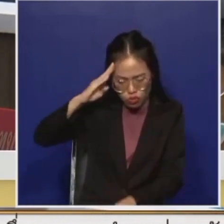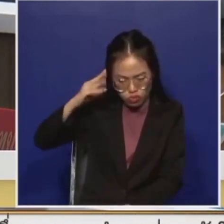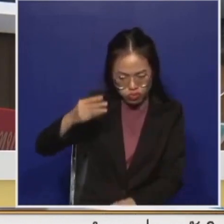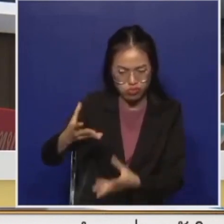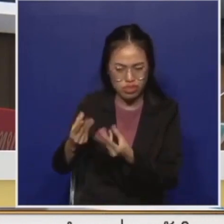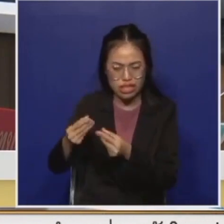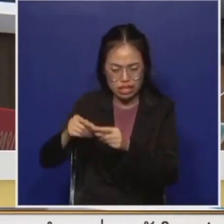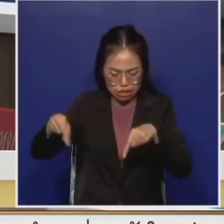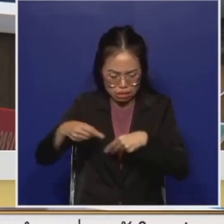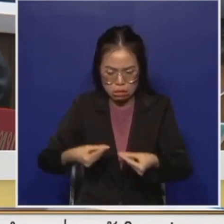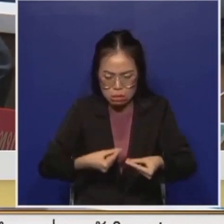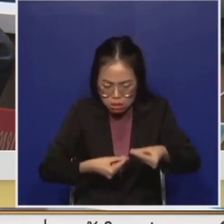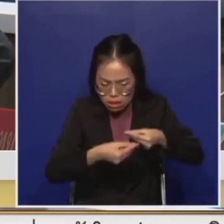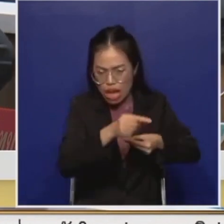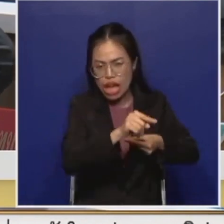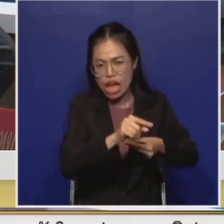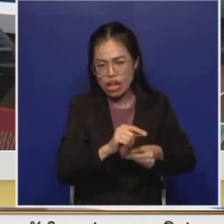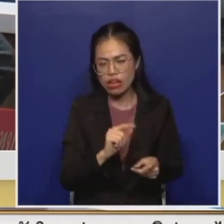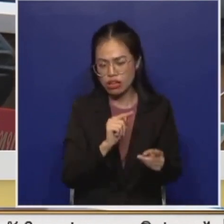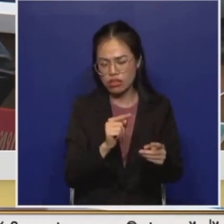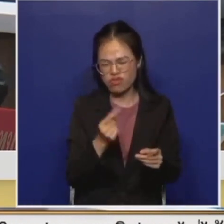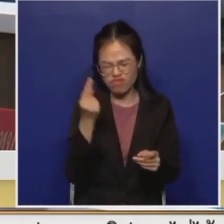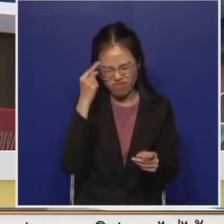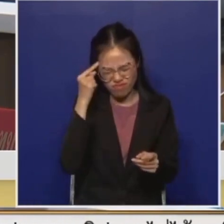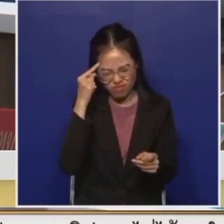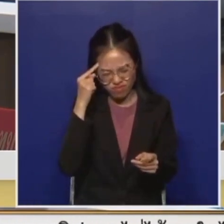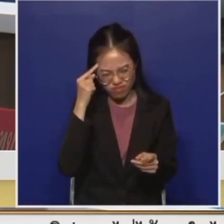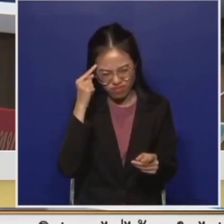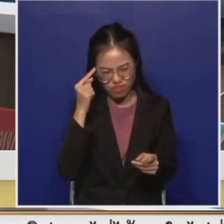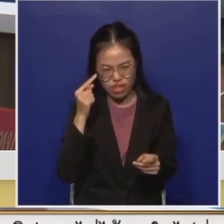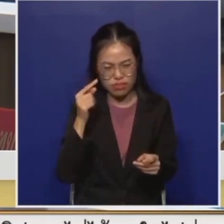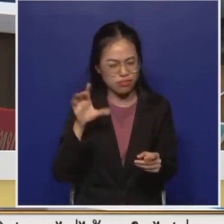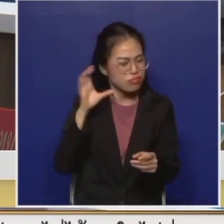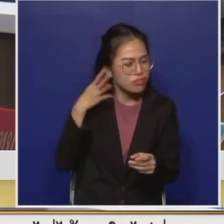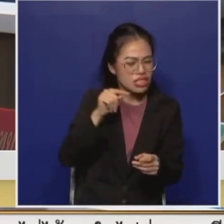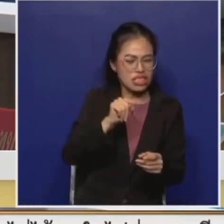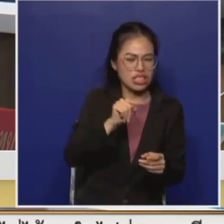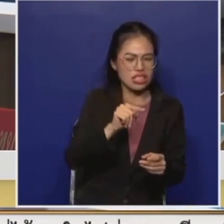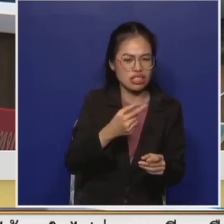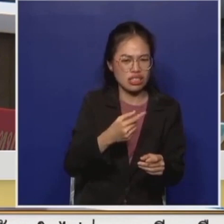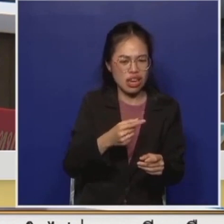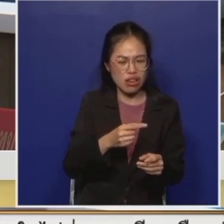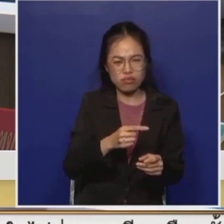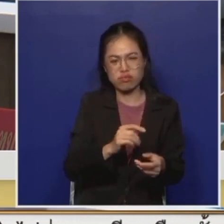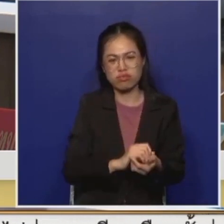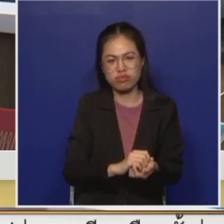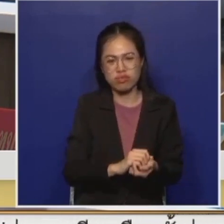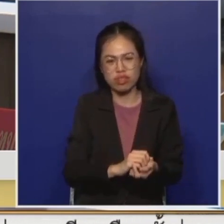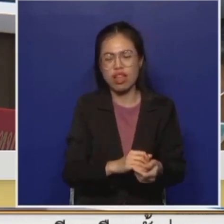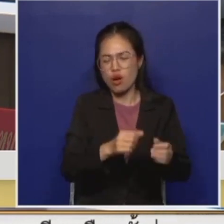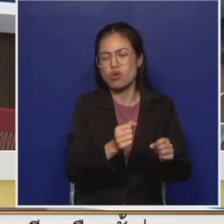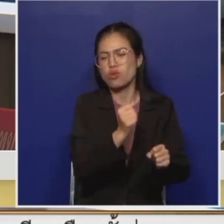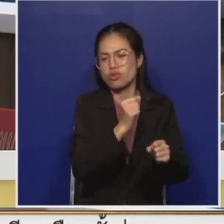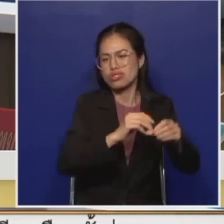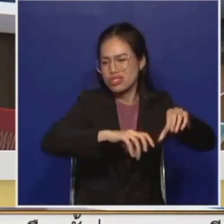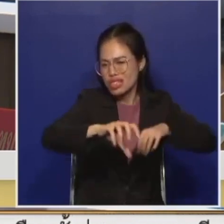มใจกตทนเป็เรองแรกครับเรื่องท2 ธทานครับมนเป็นความผดภาษรร้มเหล็ว